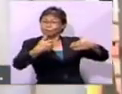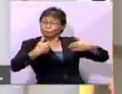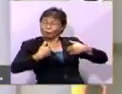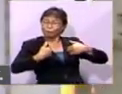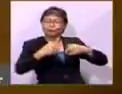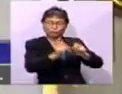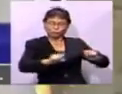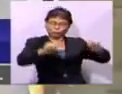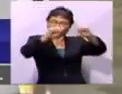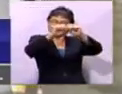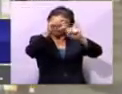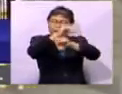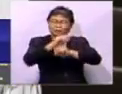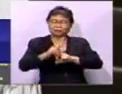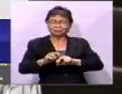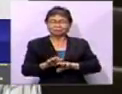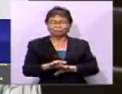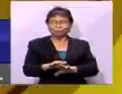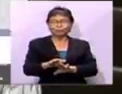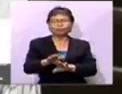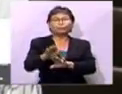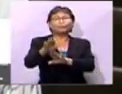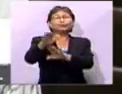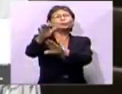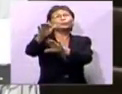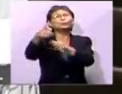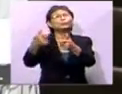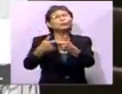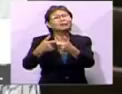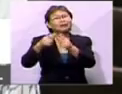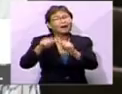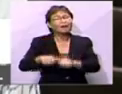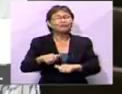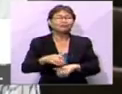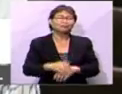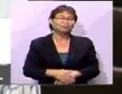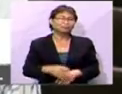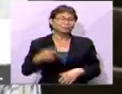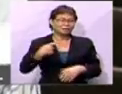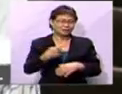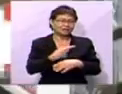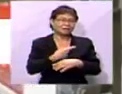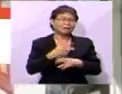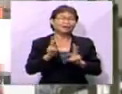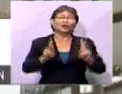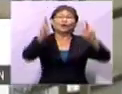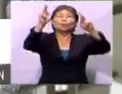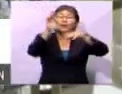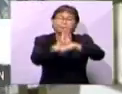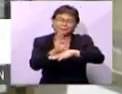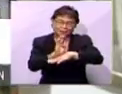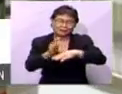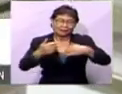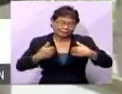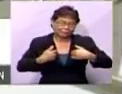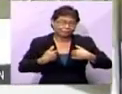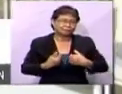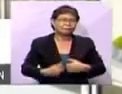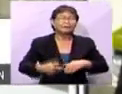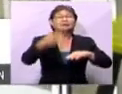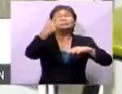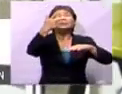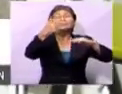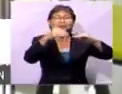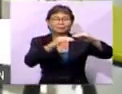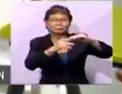dengan surau dan tangga bergerak. Kita telah membina bangunan kompleks perniagaan tiga